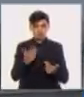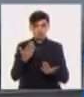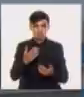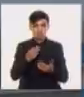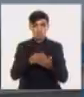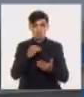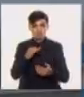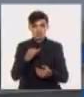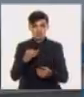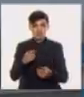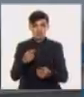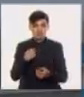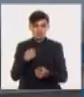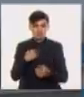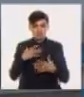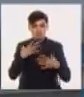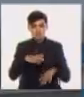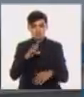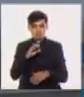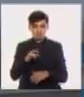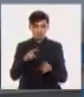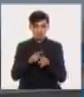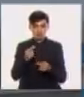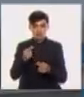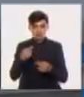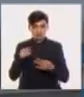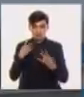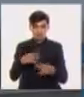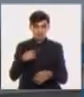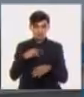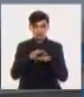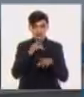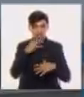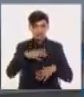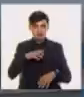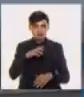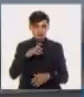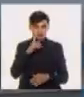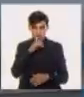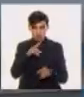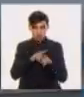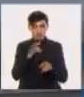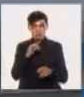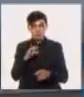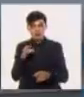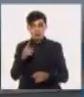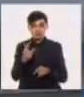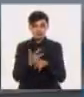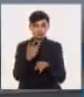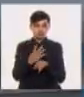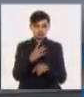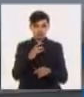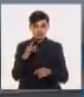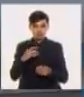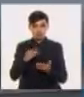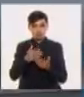за какие деньги не поехал. А они едут. Они берут 3 цены, иногда 4. Если нет, людей нельзя